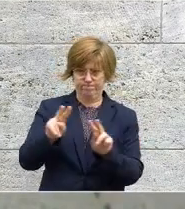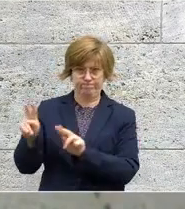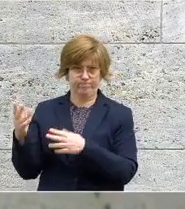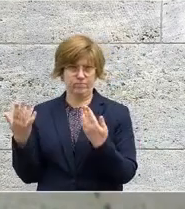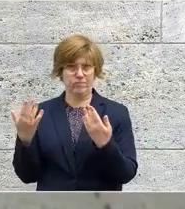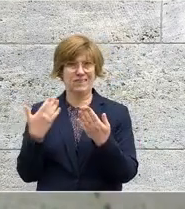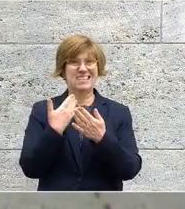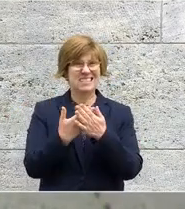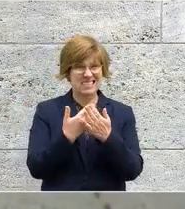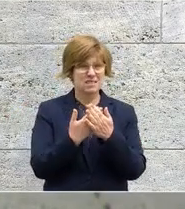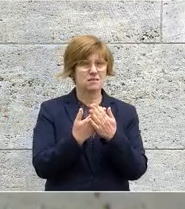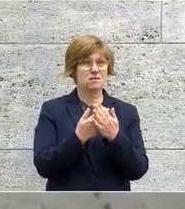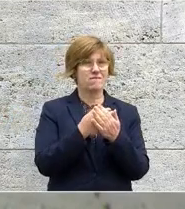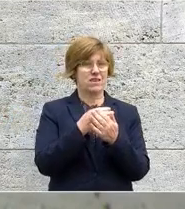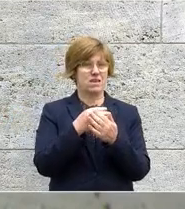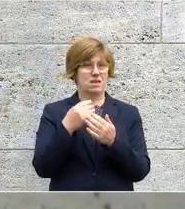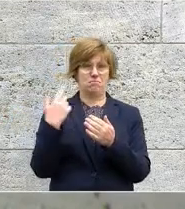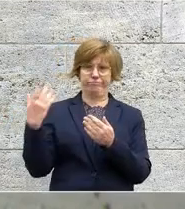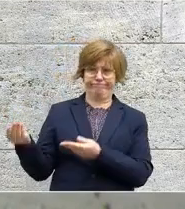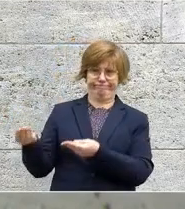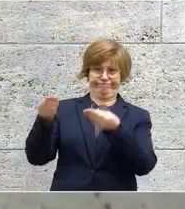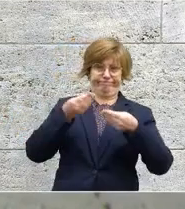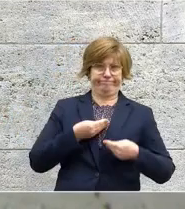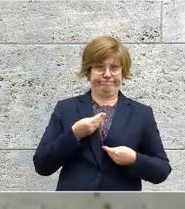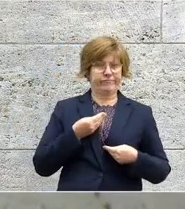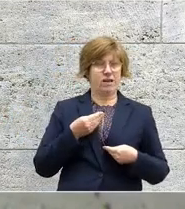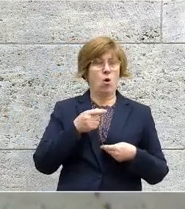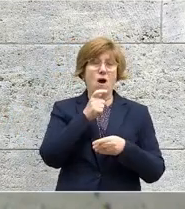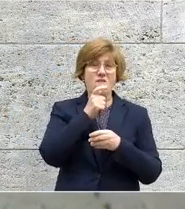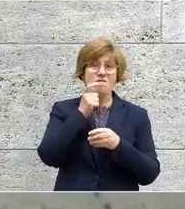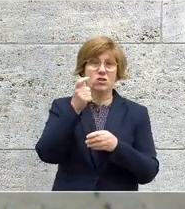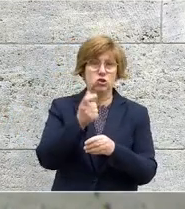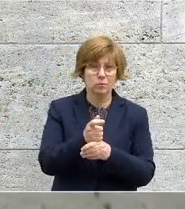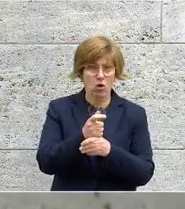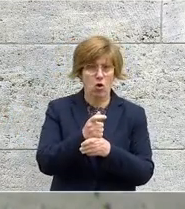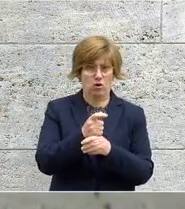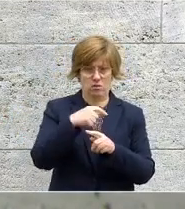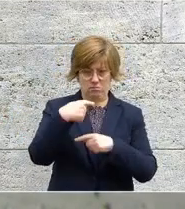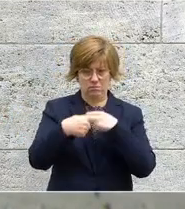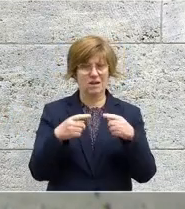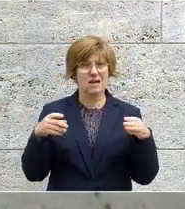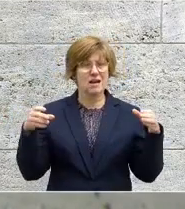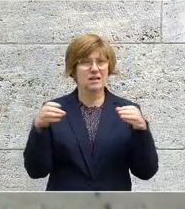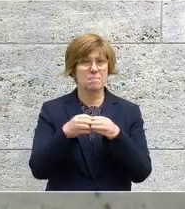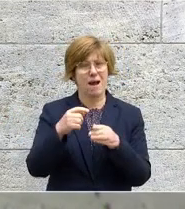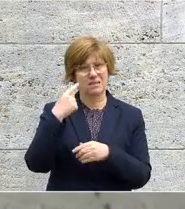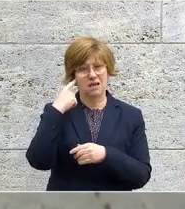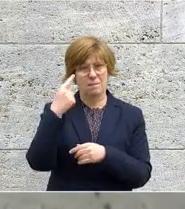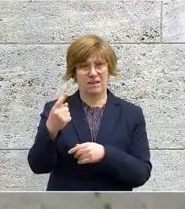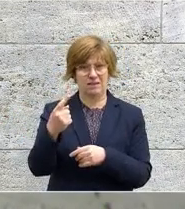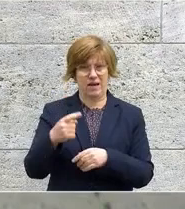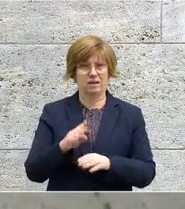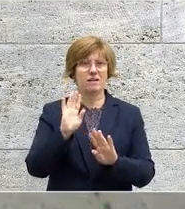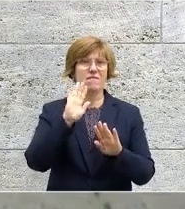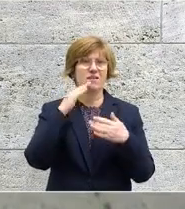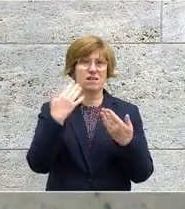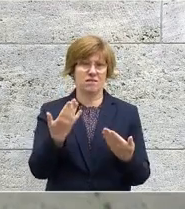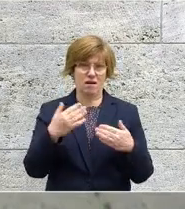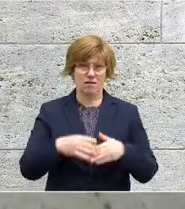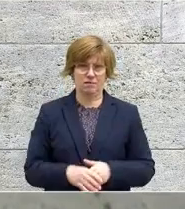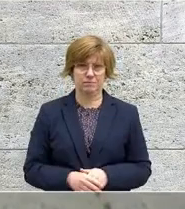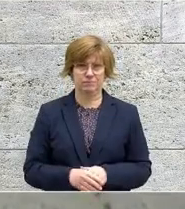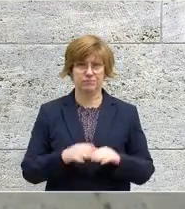Das ist sein Vermächtnis und das ist das Versprechen unseres gemeinsamen Gedenkens. Vielen Dank.